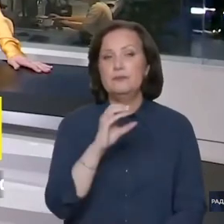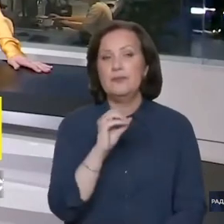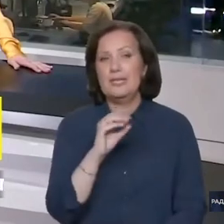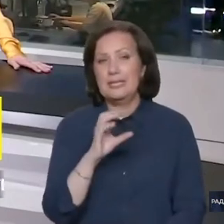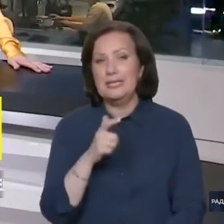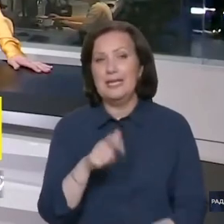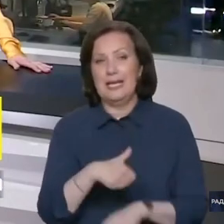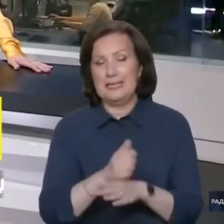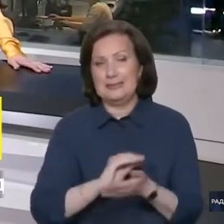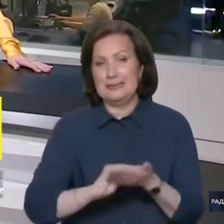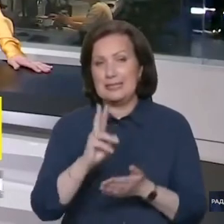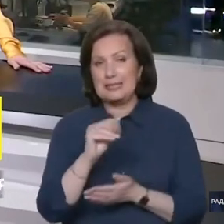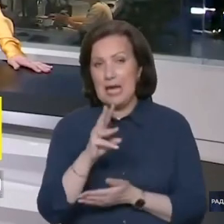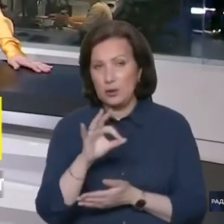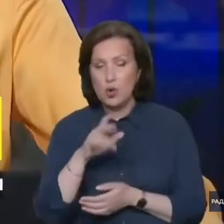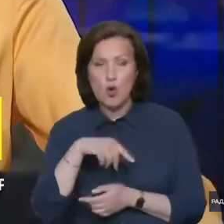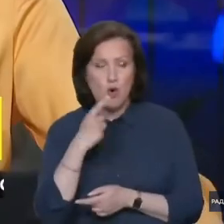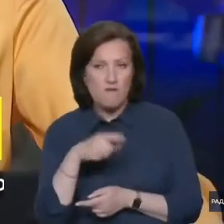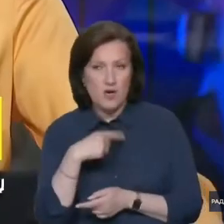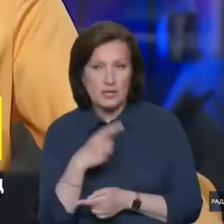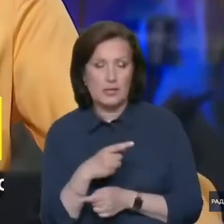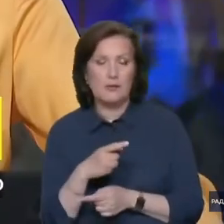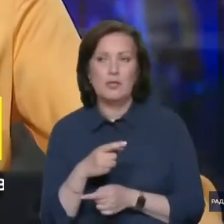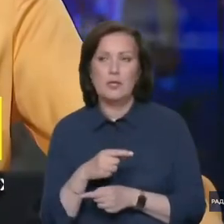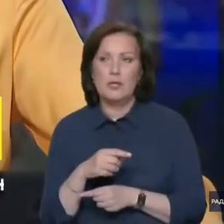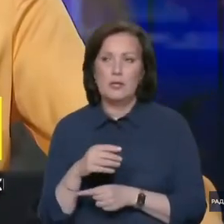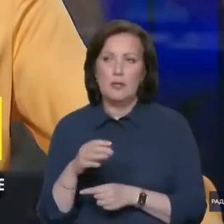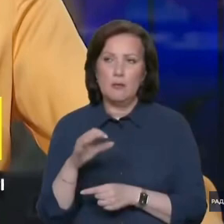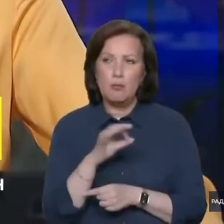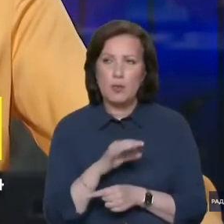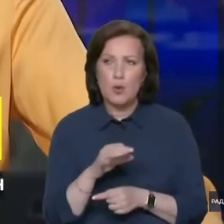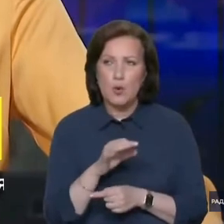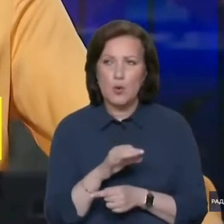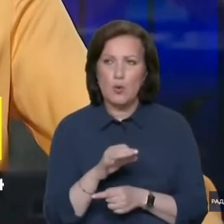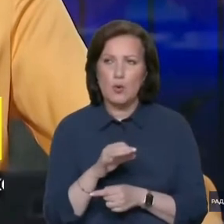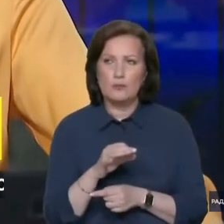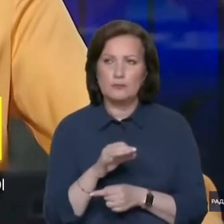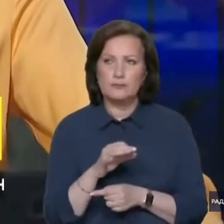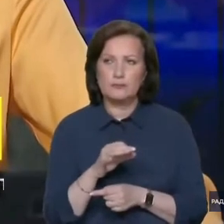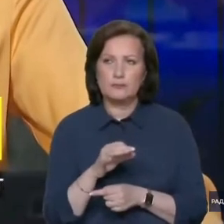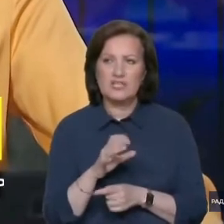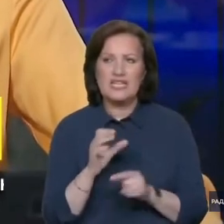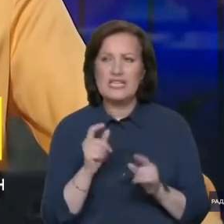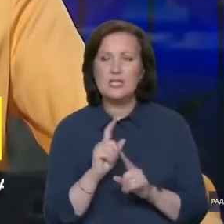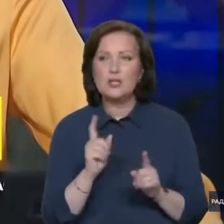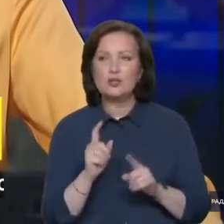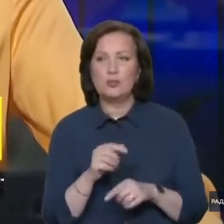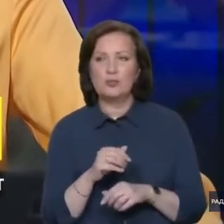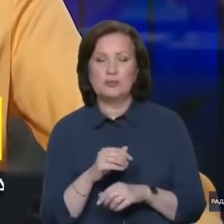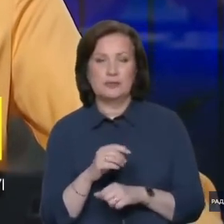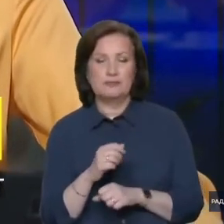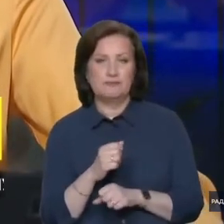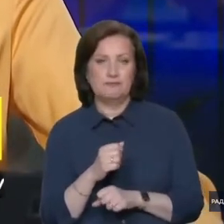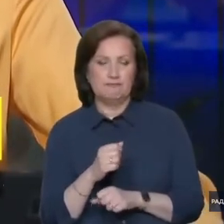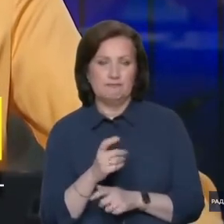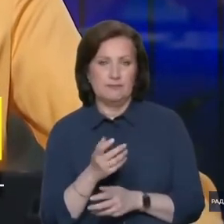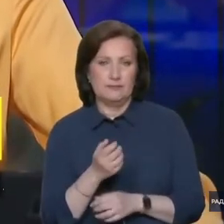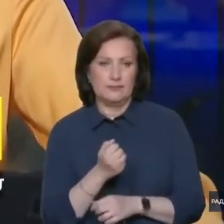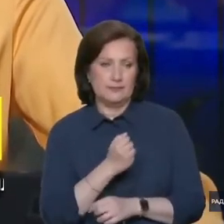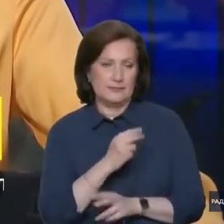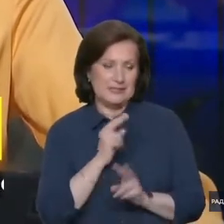Столтенберг, генсек НАТО, говорив, зокрема, і про не те, щоб силове...